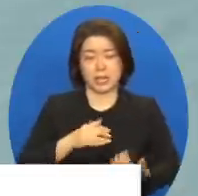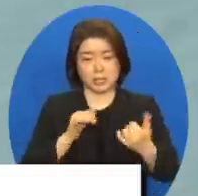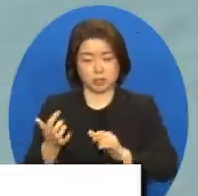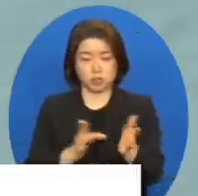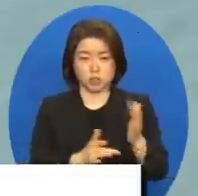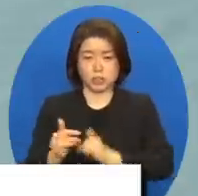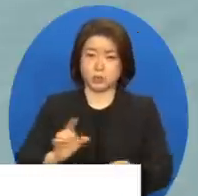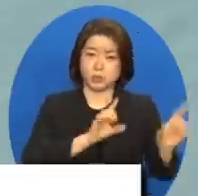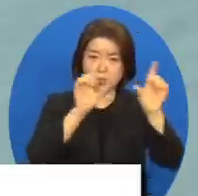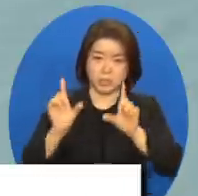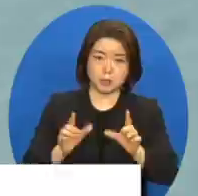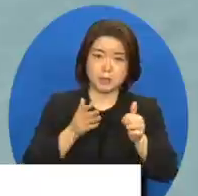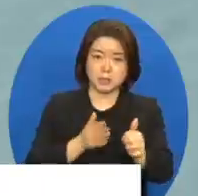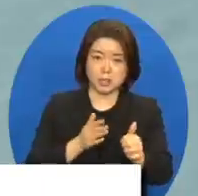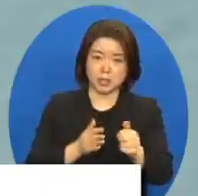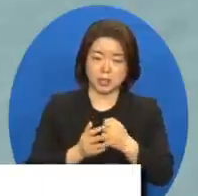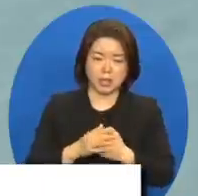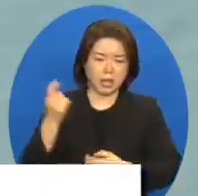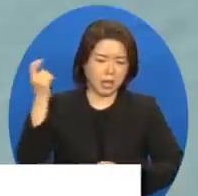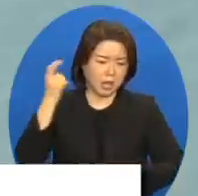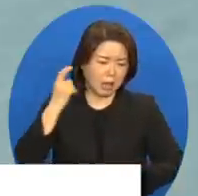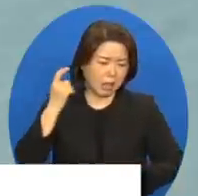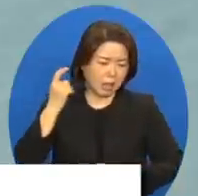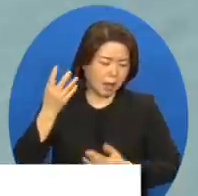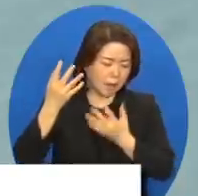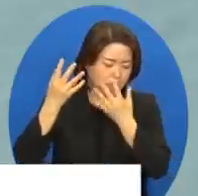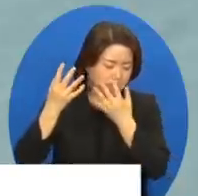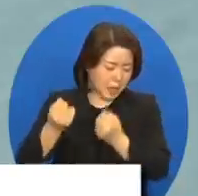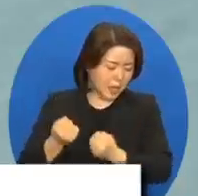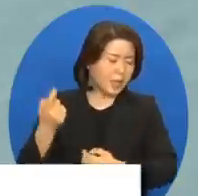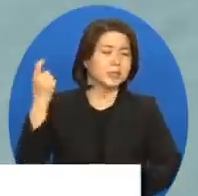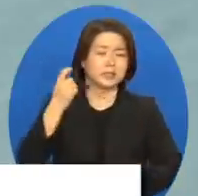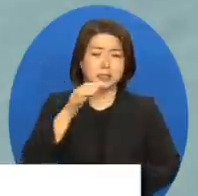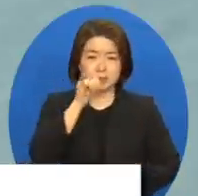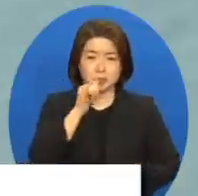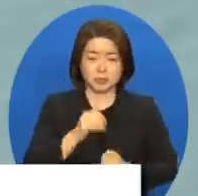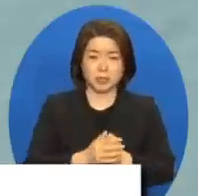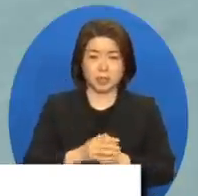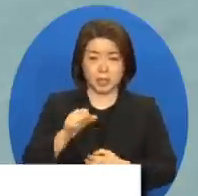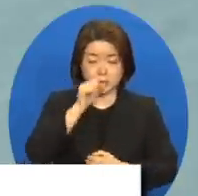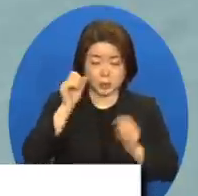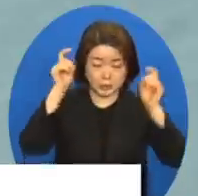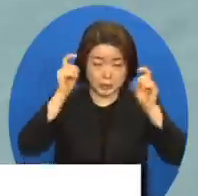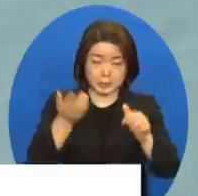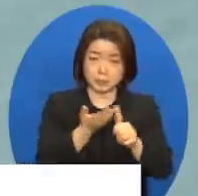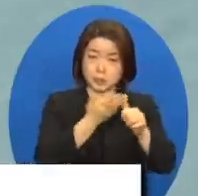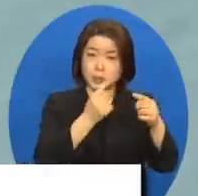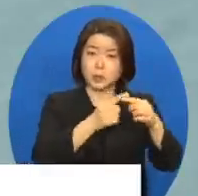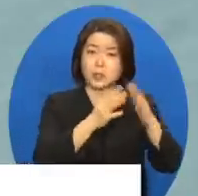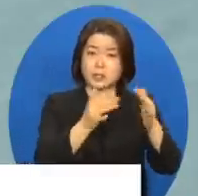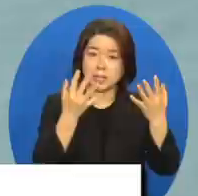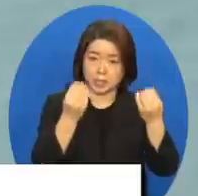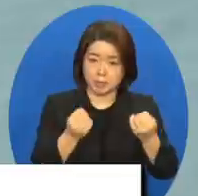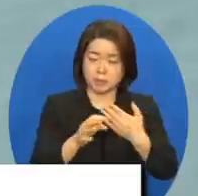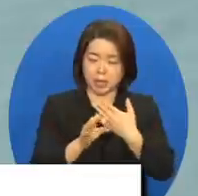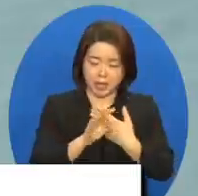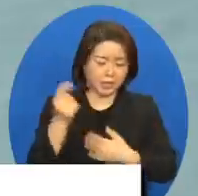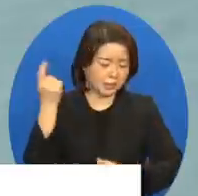예수로 삽시다. 아마 귀에 못이 박히도록 아마 들으셨을 거예요. 선한목자교회 교인이라면.